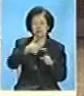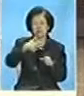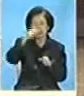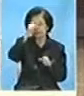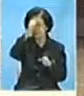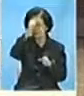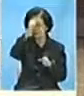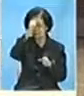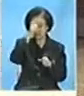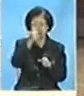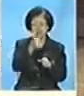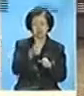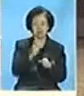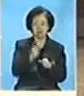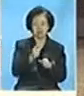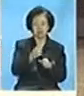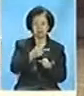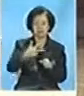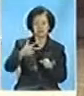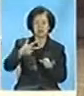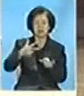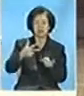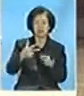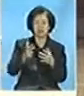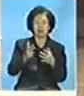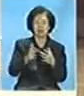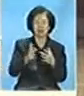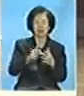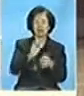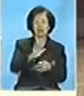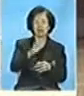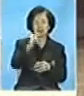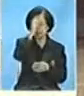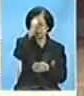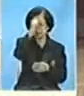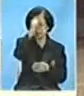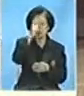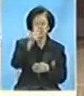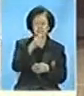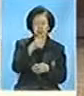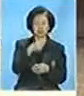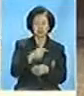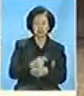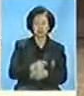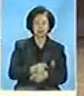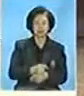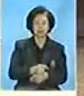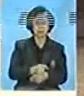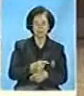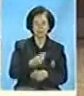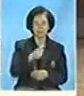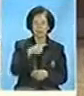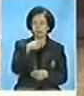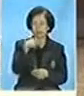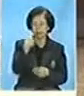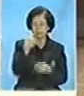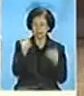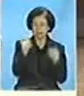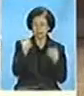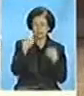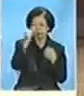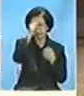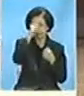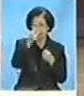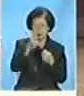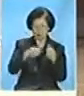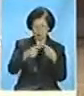ภาษากลางของอินเดียได้ถ้าหากว่าท่านผู้ใดมีบังเอิญมีแขกที่เป็นแขกจริงๆมาแล้วเขาพูดภ